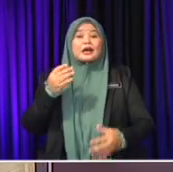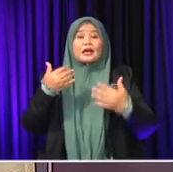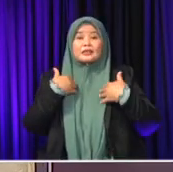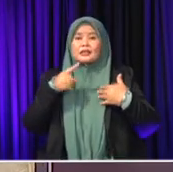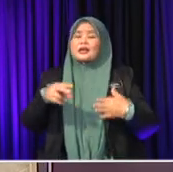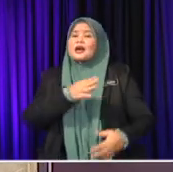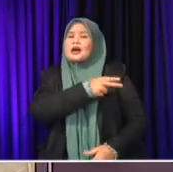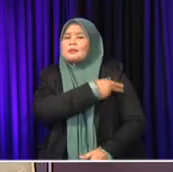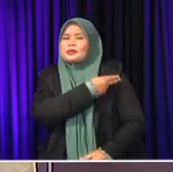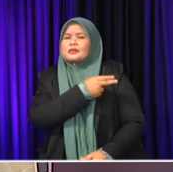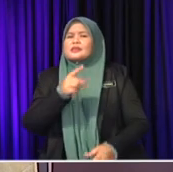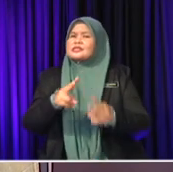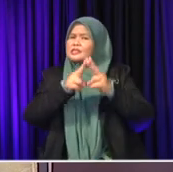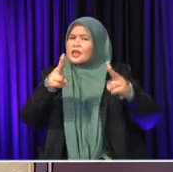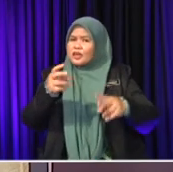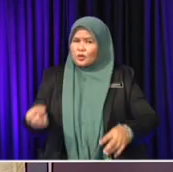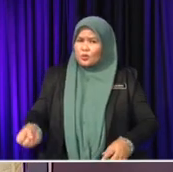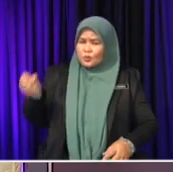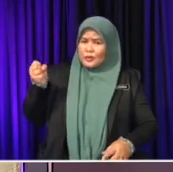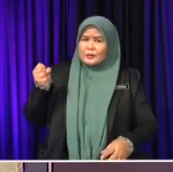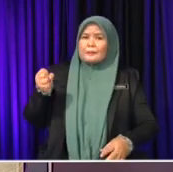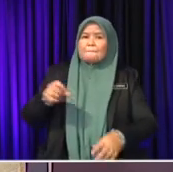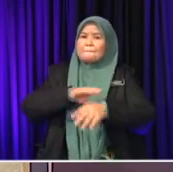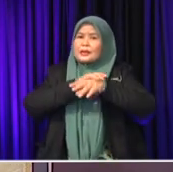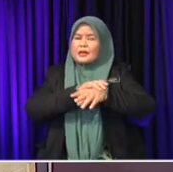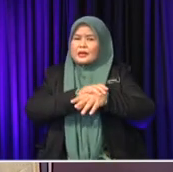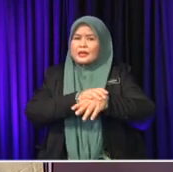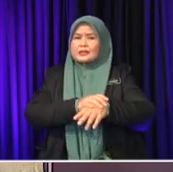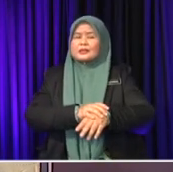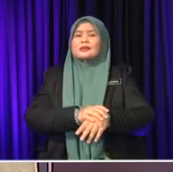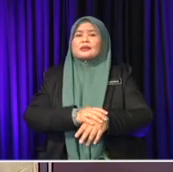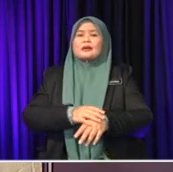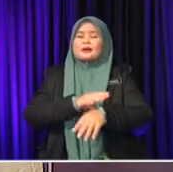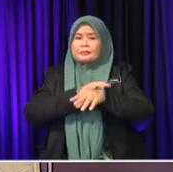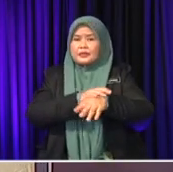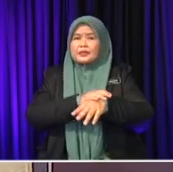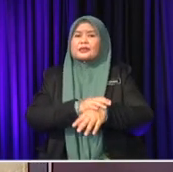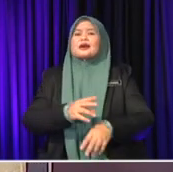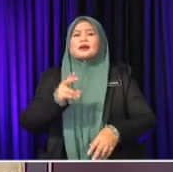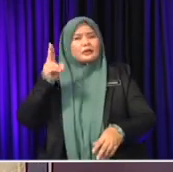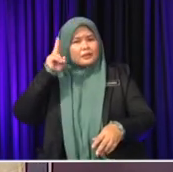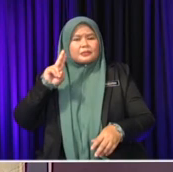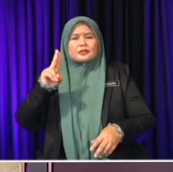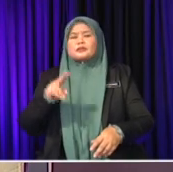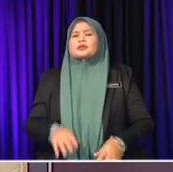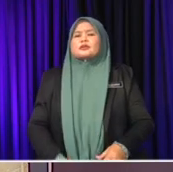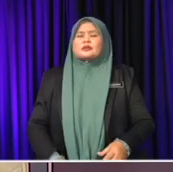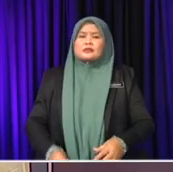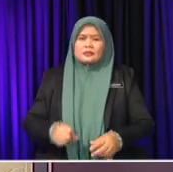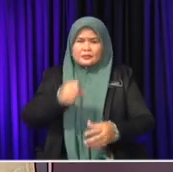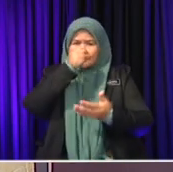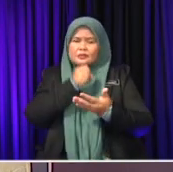hamba yang sangat kuat pegangan akidahnya dengan begitu azab sekali tetapi tetap